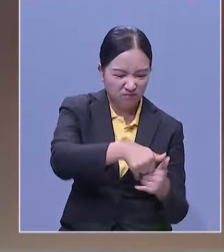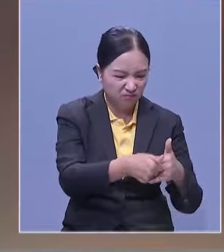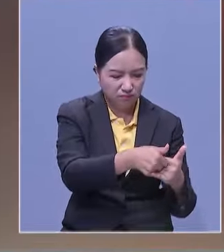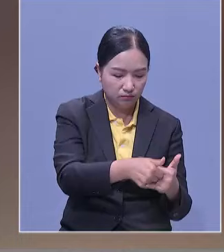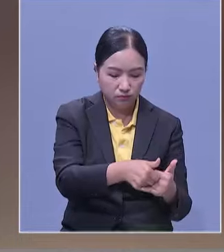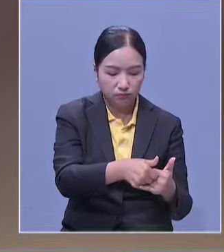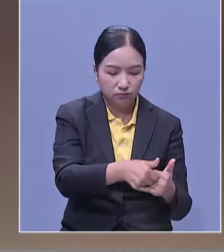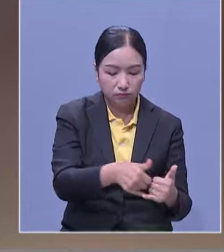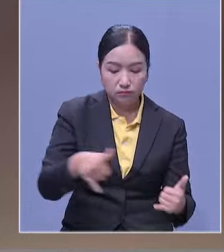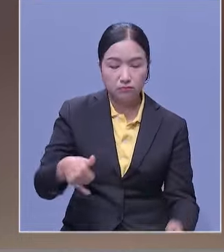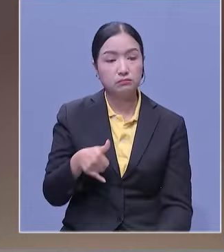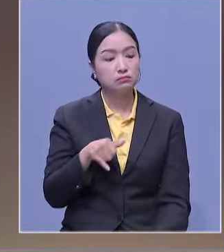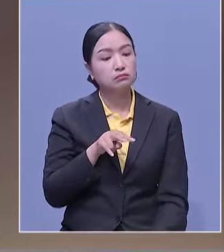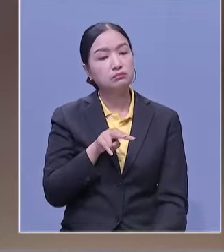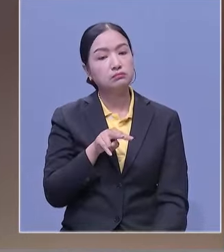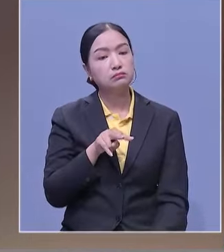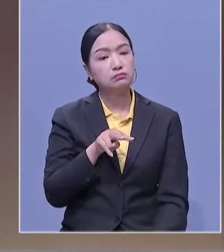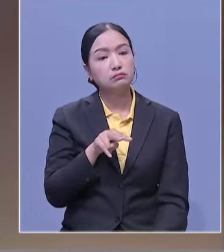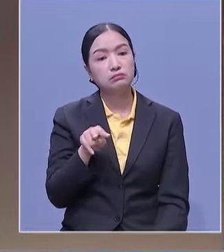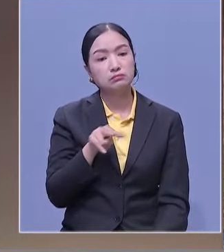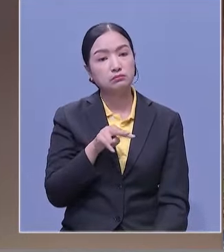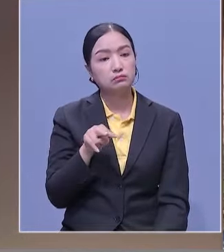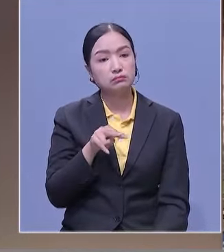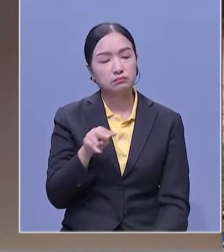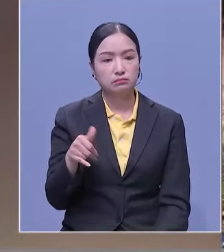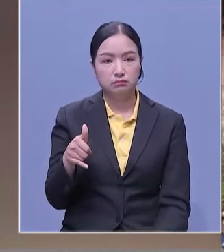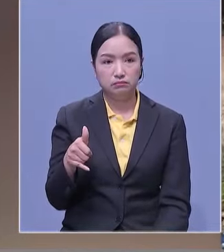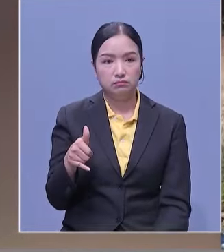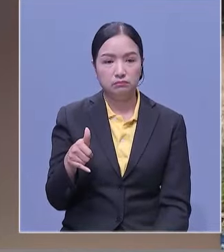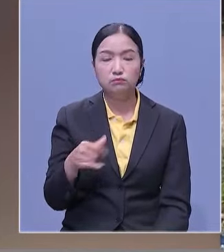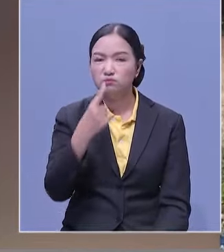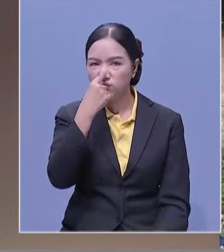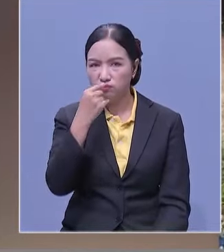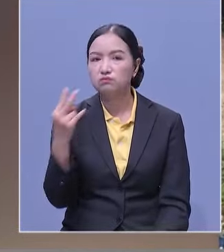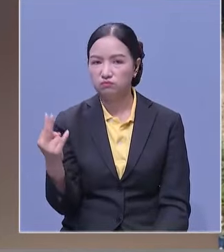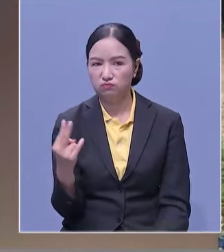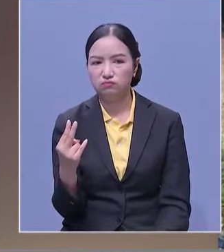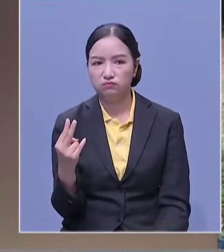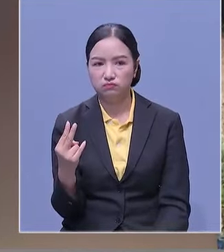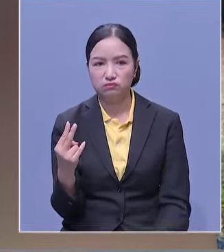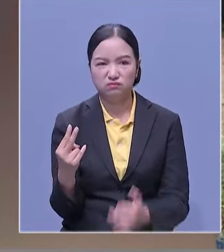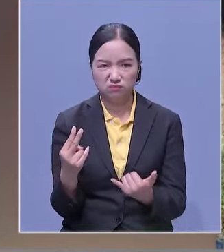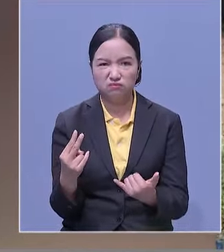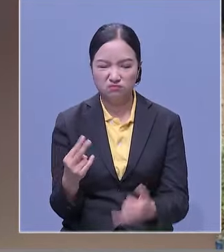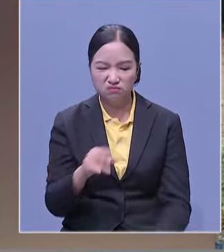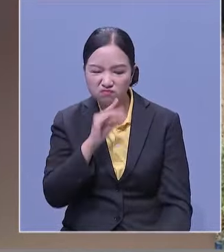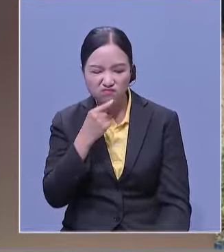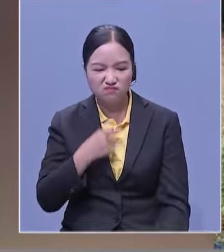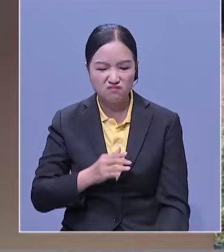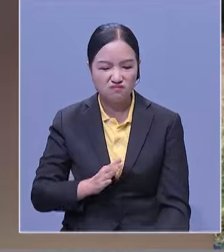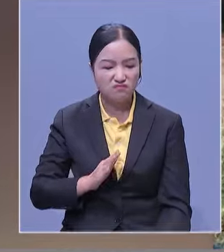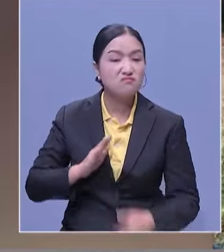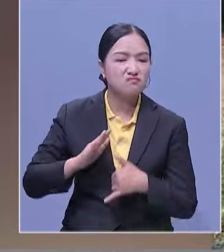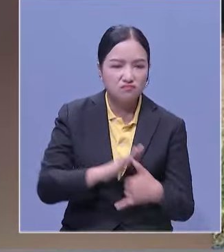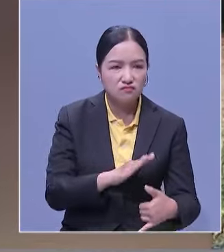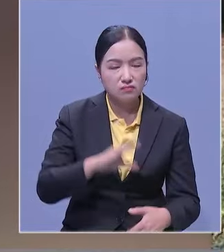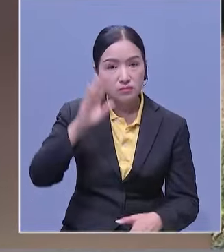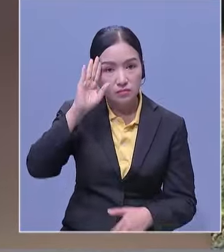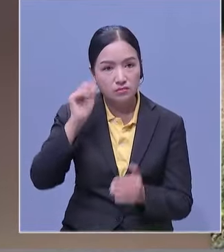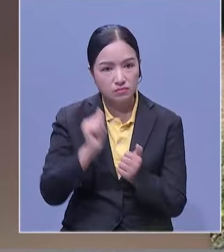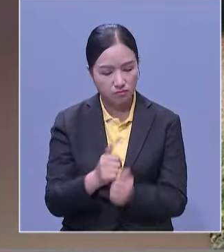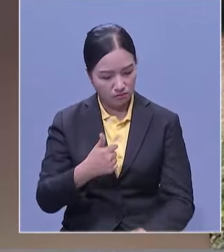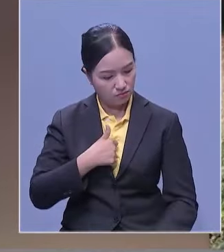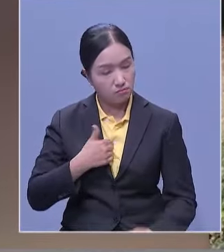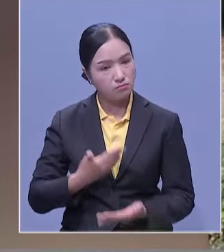คุมเชิงไว้อ่ะยืนอยู่ตรงนั้นน่ะนะคะแล้วจากคำพูดเนี่ยลักษณะก็คือเหมือนกับมีการเหยียดหยามศักดิ์ศรีตำรวจไทยนะอว่าเนี่ยมีเงิน